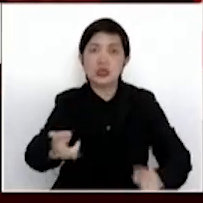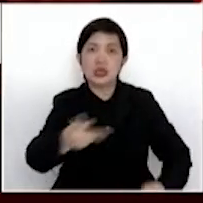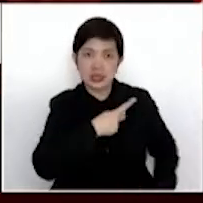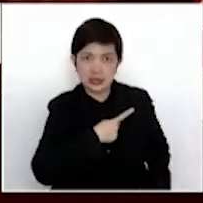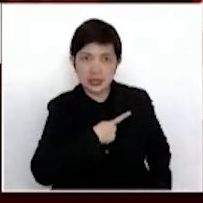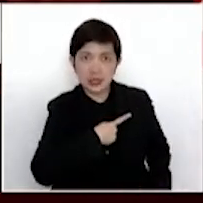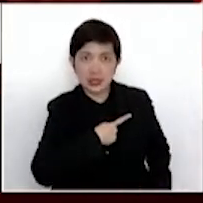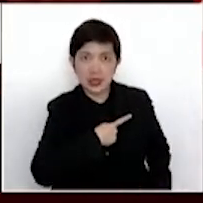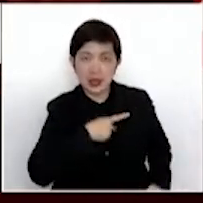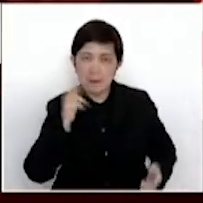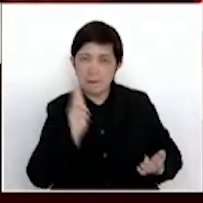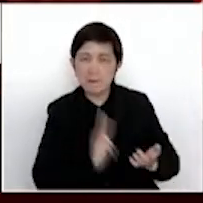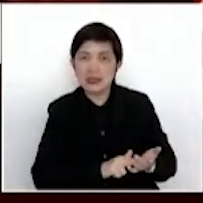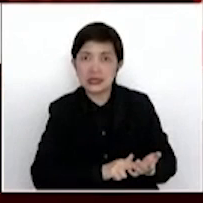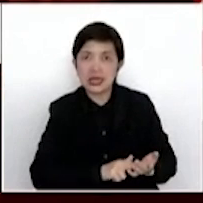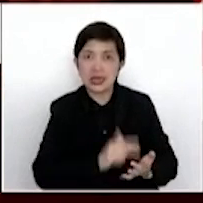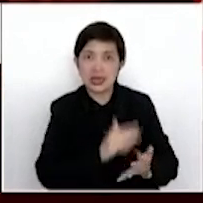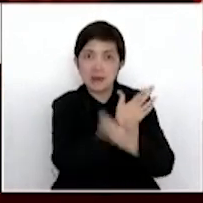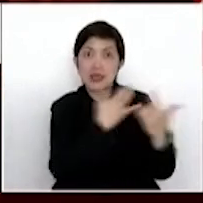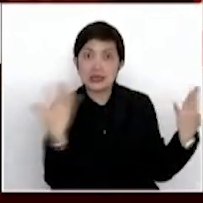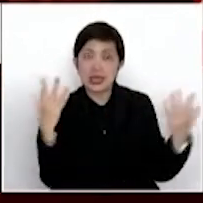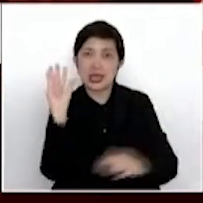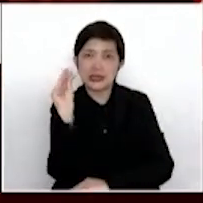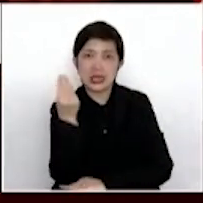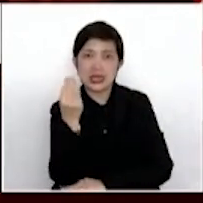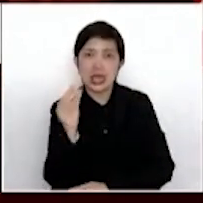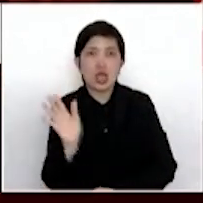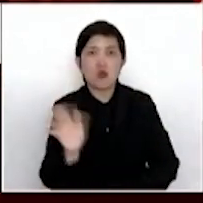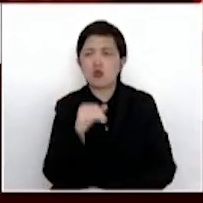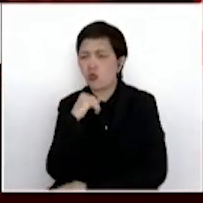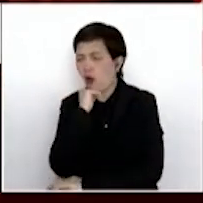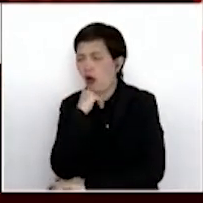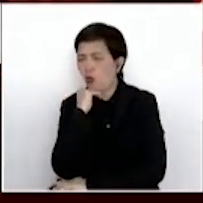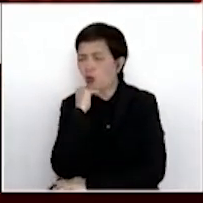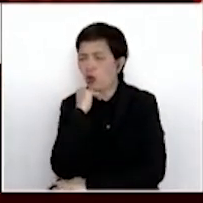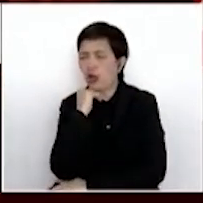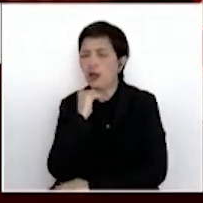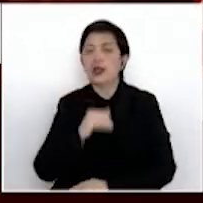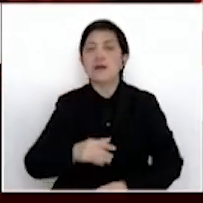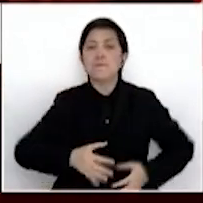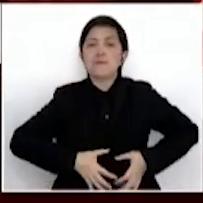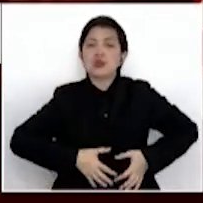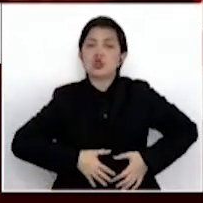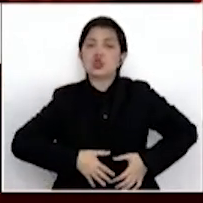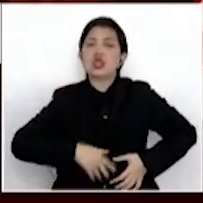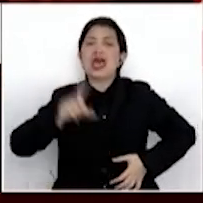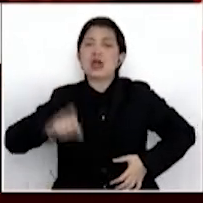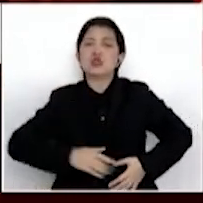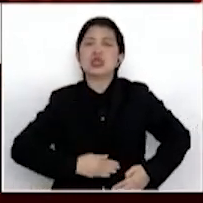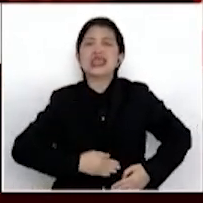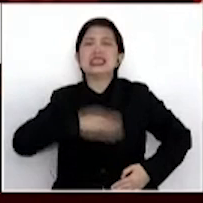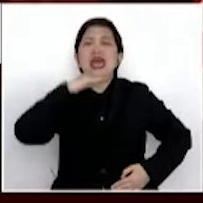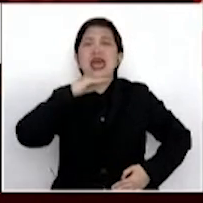kami memastikan bahwa penduduk Jakarta tidak boleh ada yang menganggur perutnya harus kenyang semua